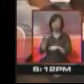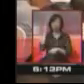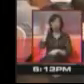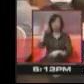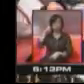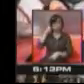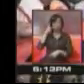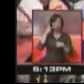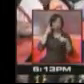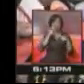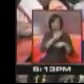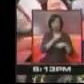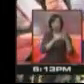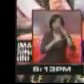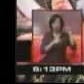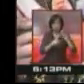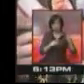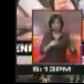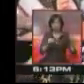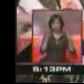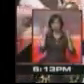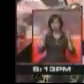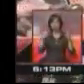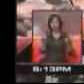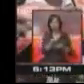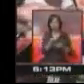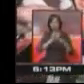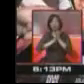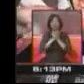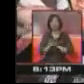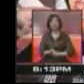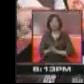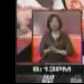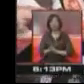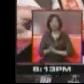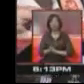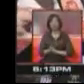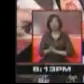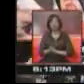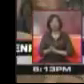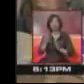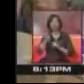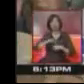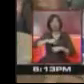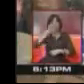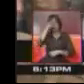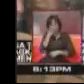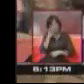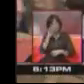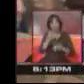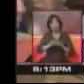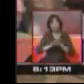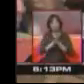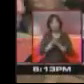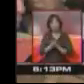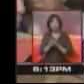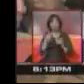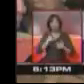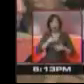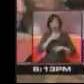kay Mix. If you are a politician, you won't take grudges. In the end, you will be destroyed. Ang aking kamay ay handa na